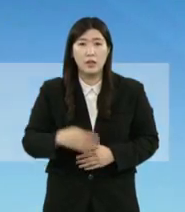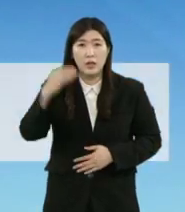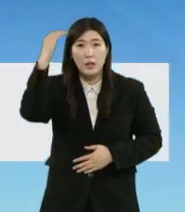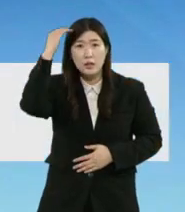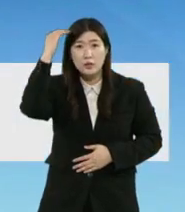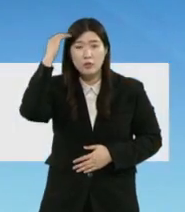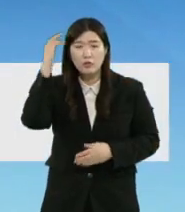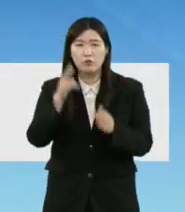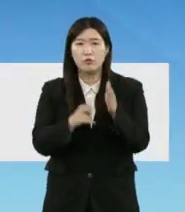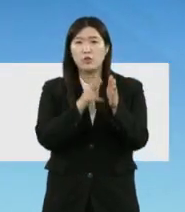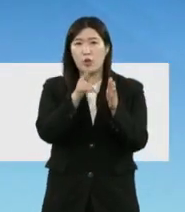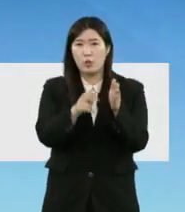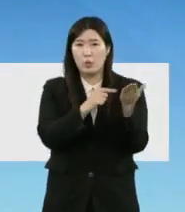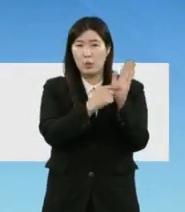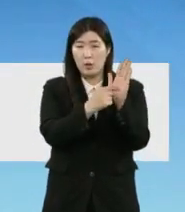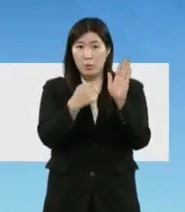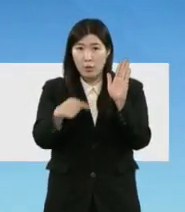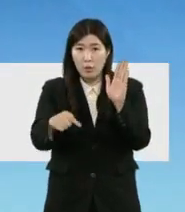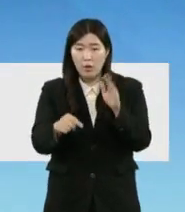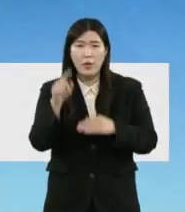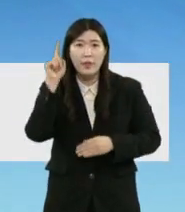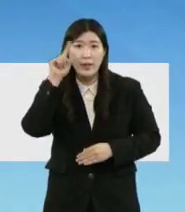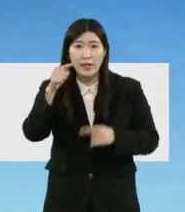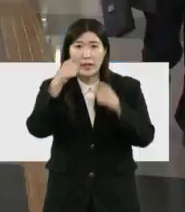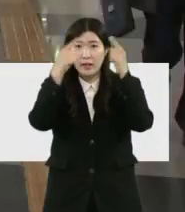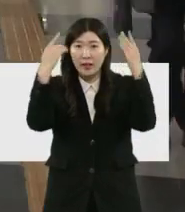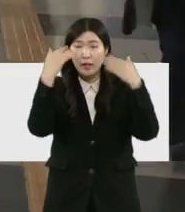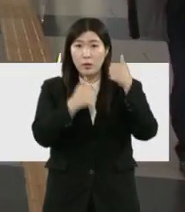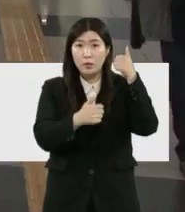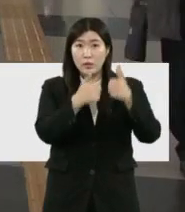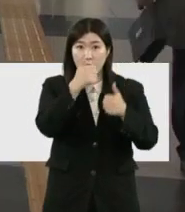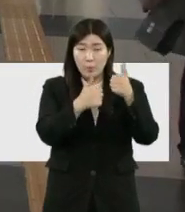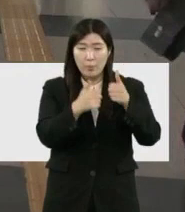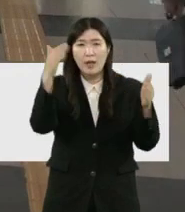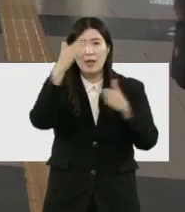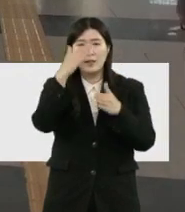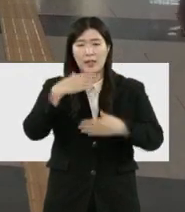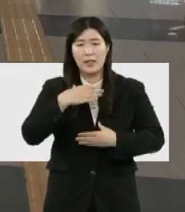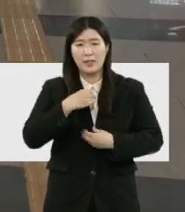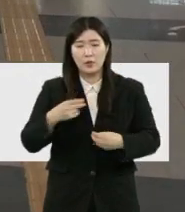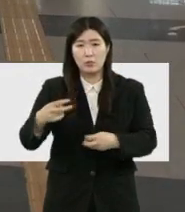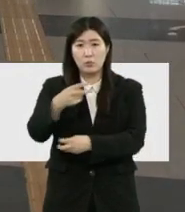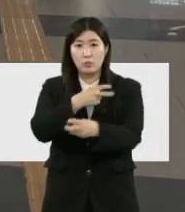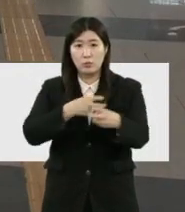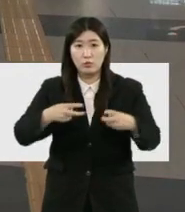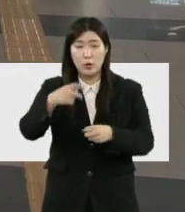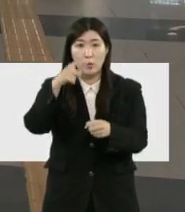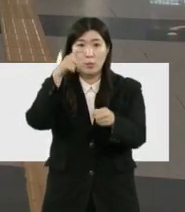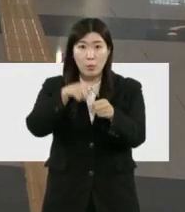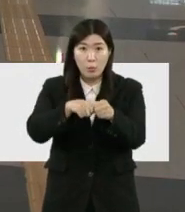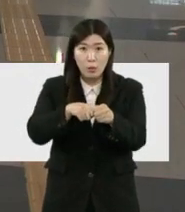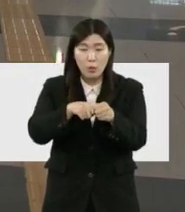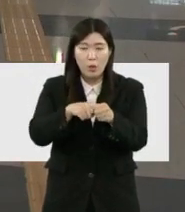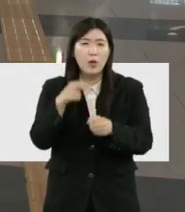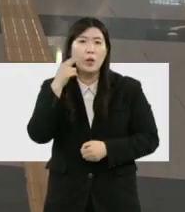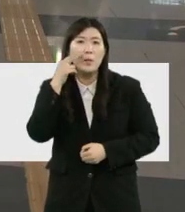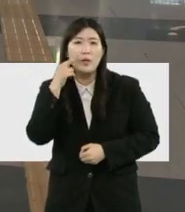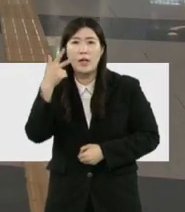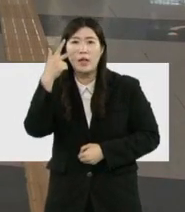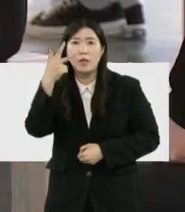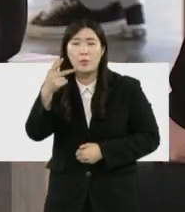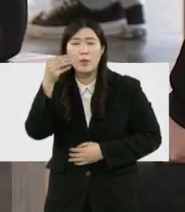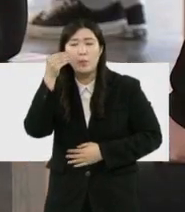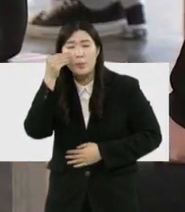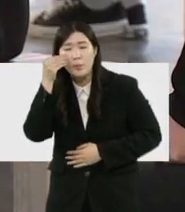한국 철도가 대입 수능을 치려는 수험생 안전 수송을 위해 전국 각 지역의 일반 열차 7대를 비장